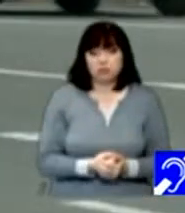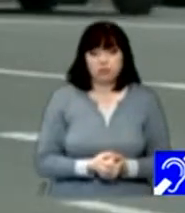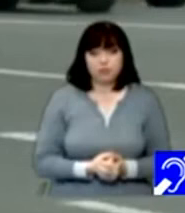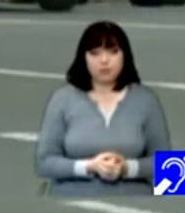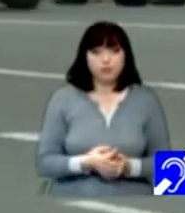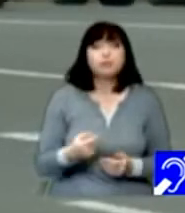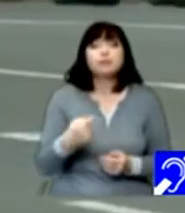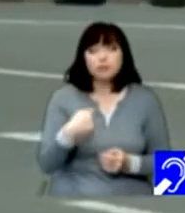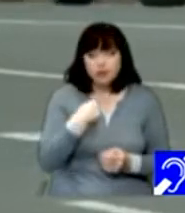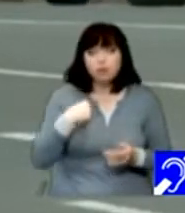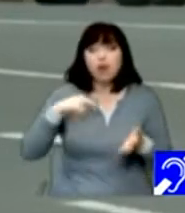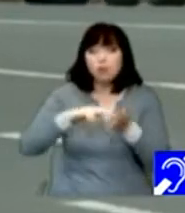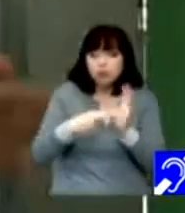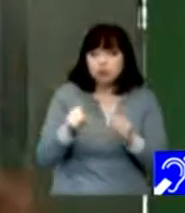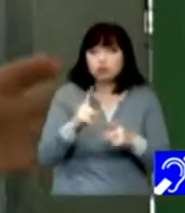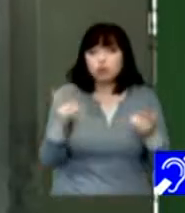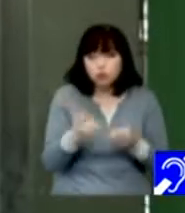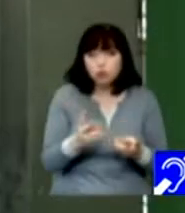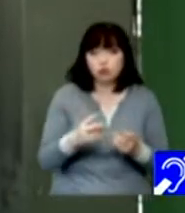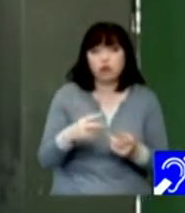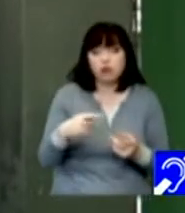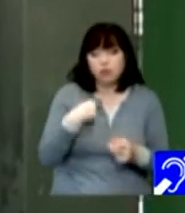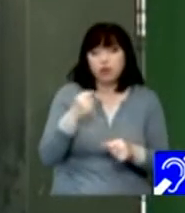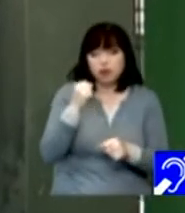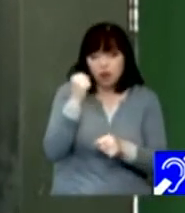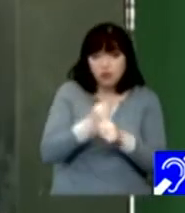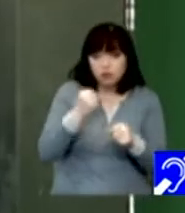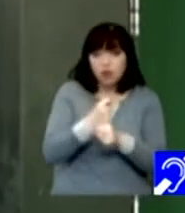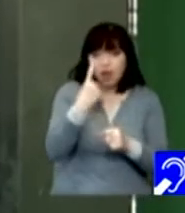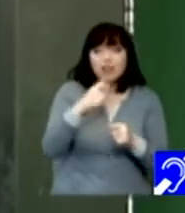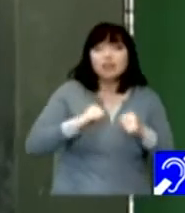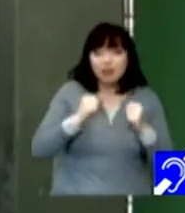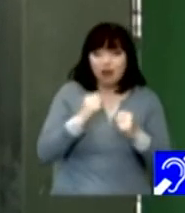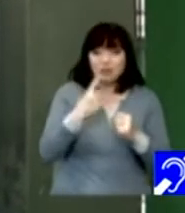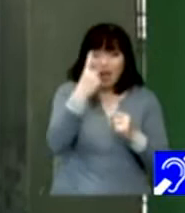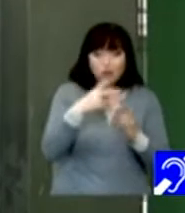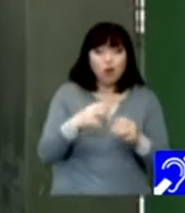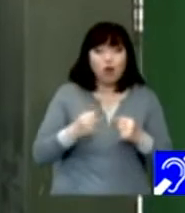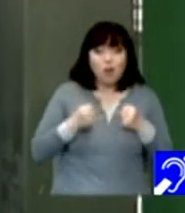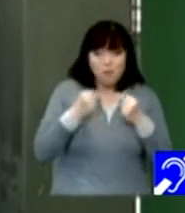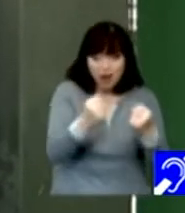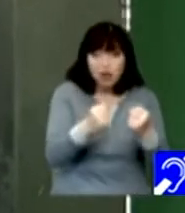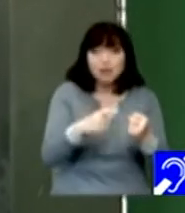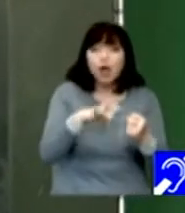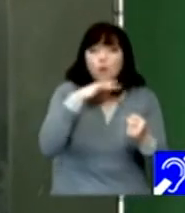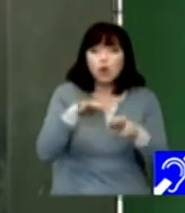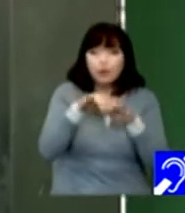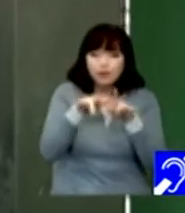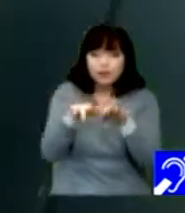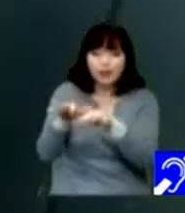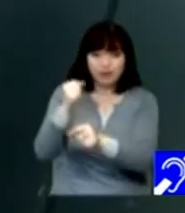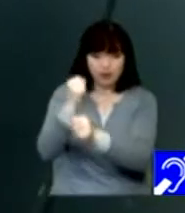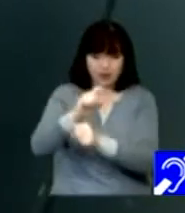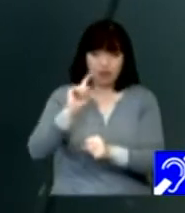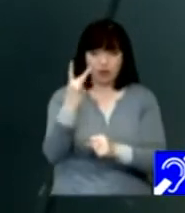plus. Plănuim când avem nevoie ceva și facem mai multe lucrări într-o circulație. Dar, de mă rog, asta e viața